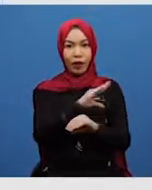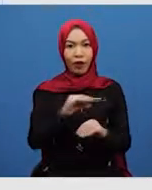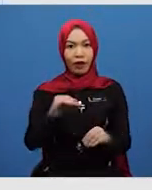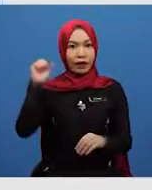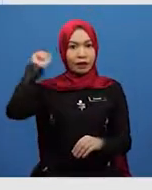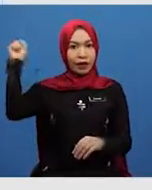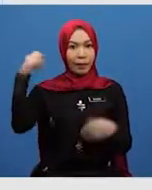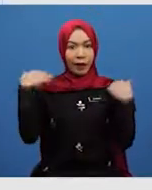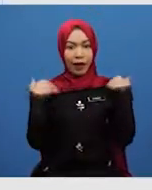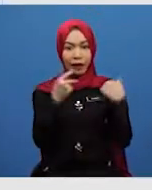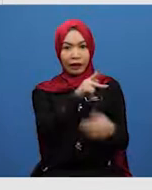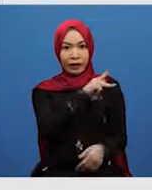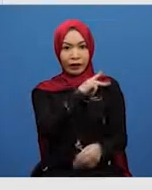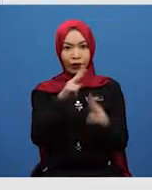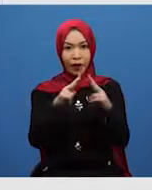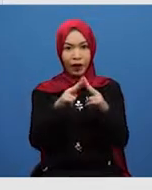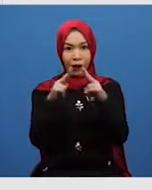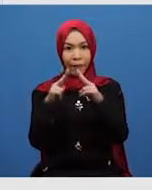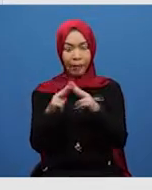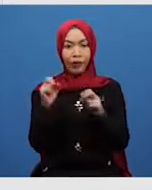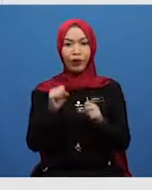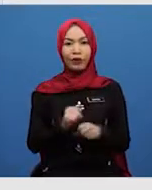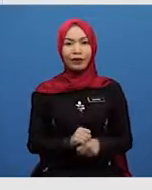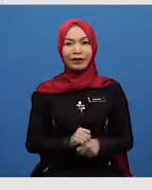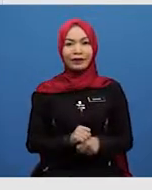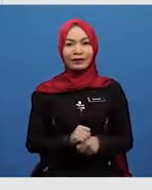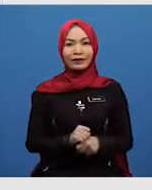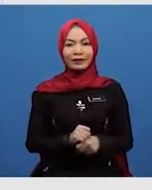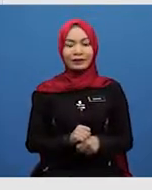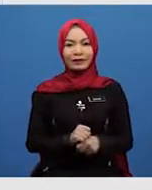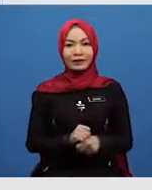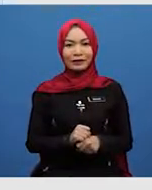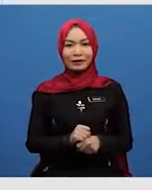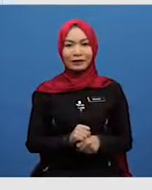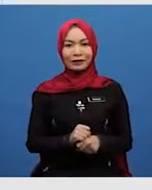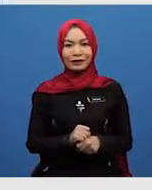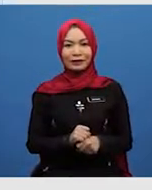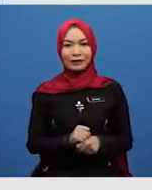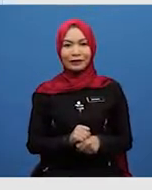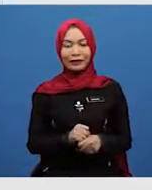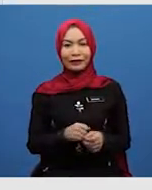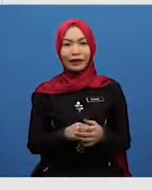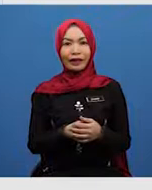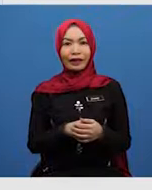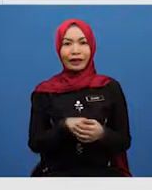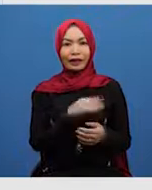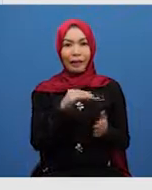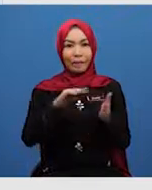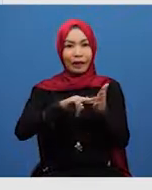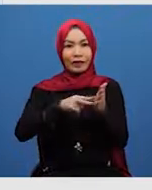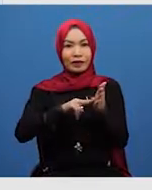atau ketua kampung yang disebut dalam dialek masing-masing tetapi membawa maksud yang